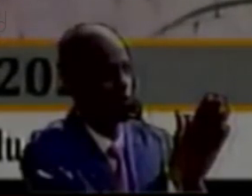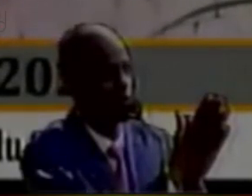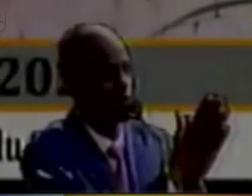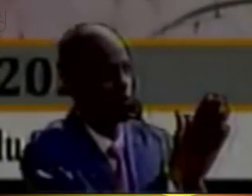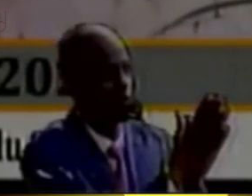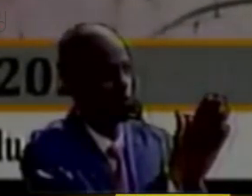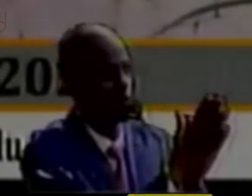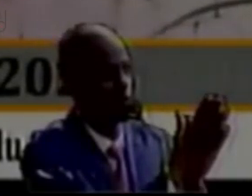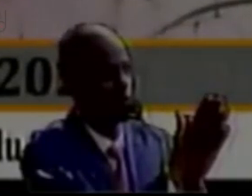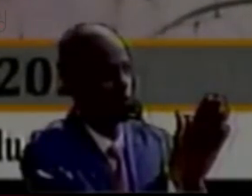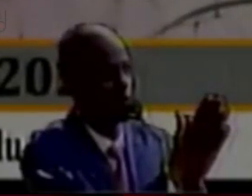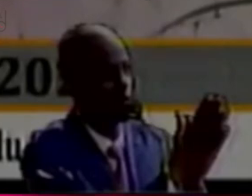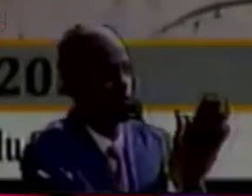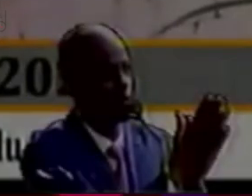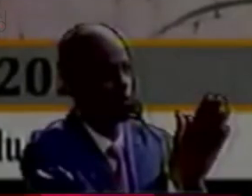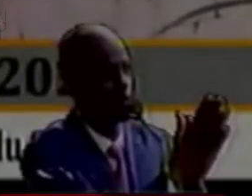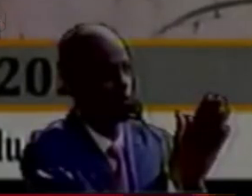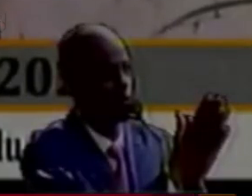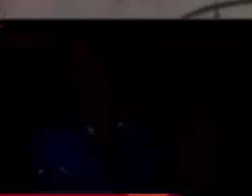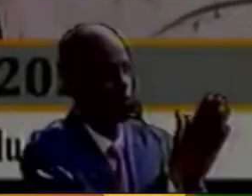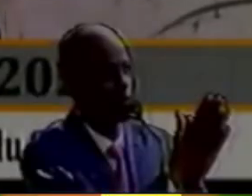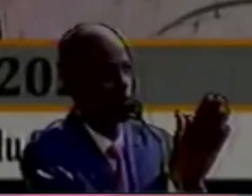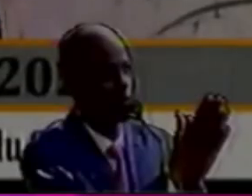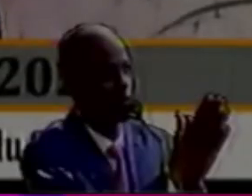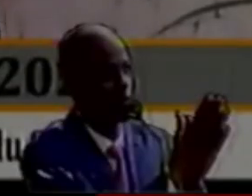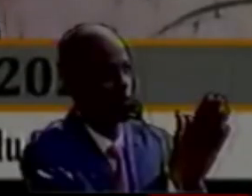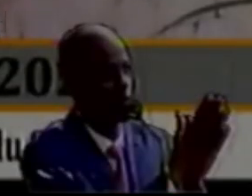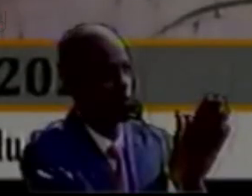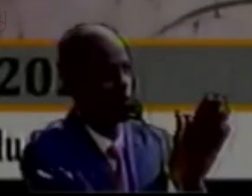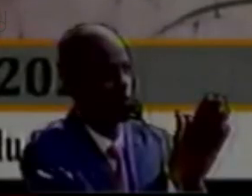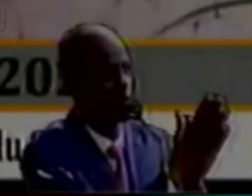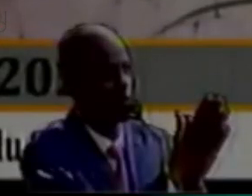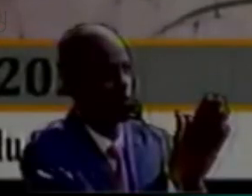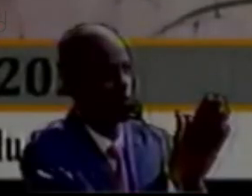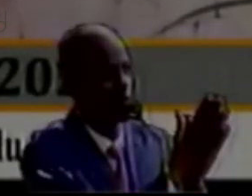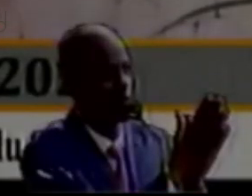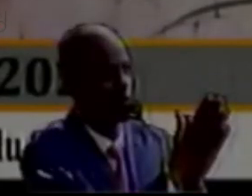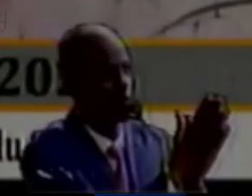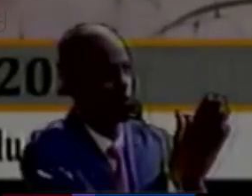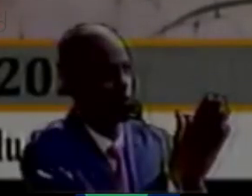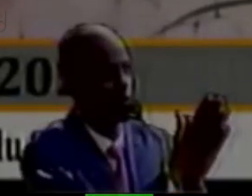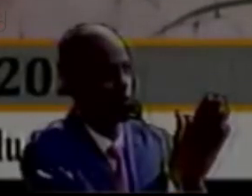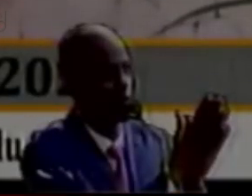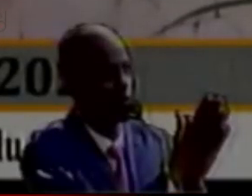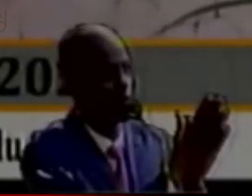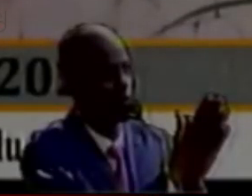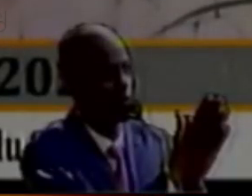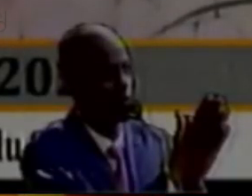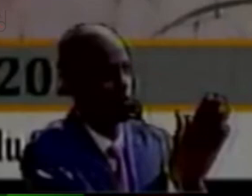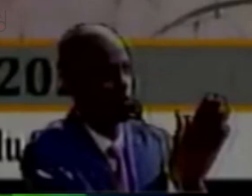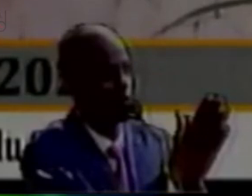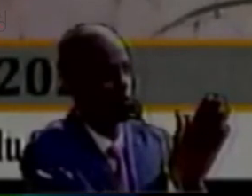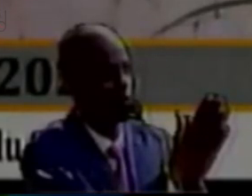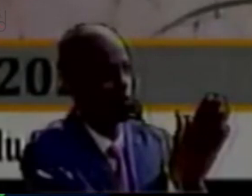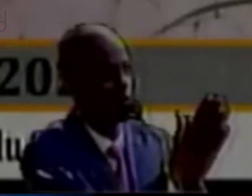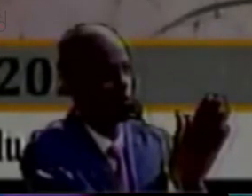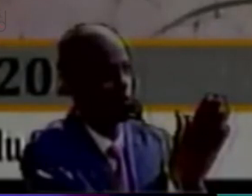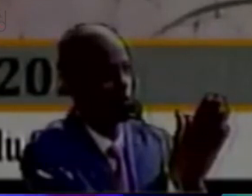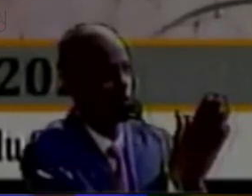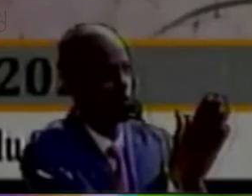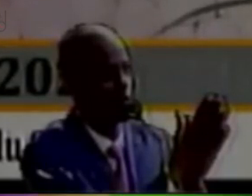normale, ce que c'est ça fait chaque année, et dans le cadre 150 ans. Et forme du tout, justement, Anessa, il est vraiment très, très,